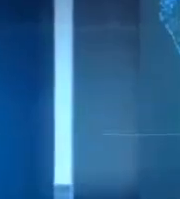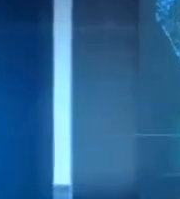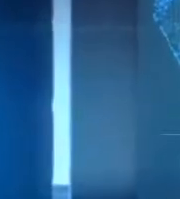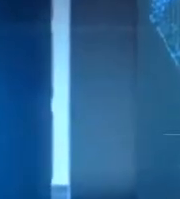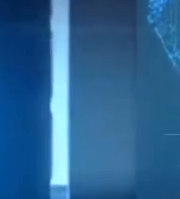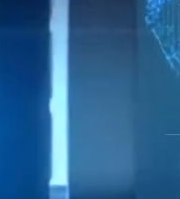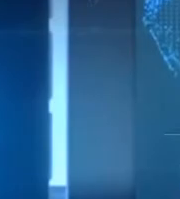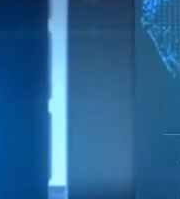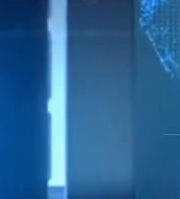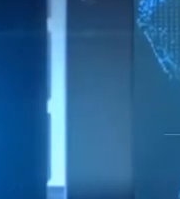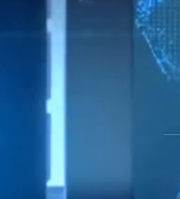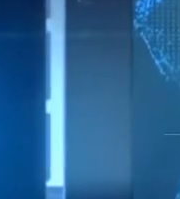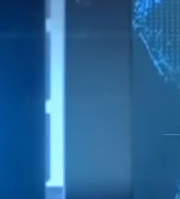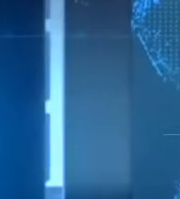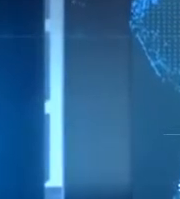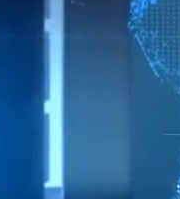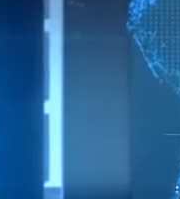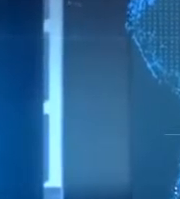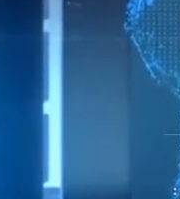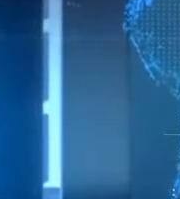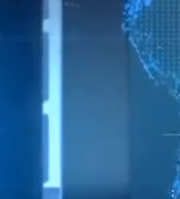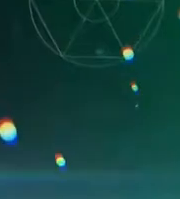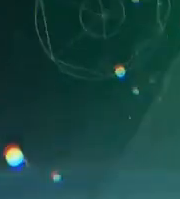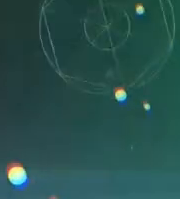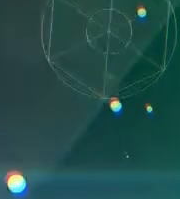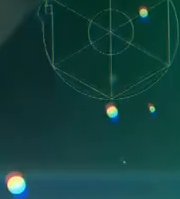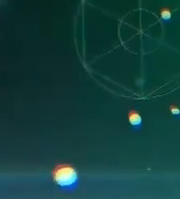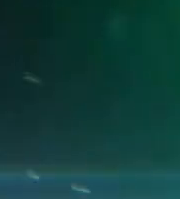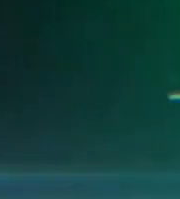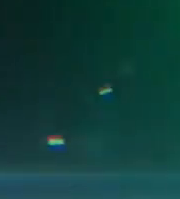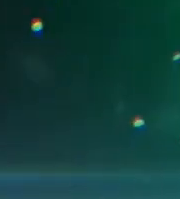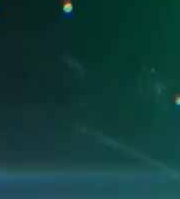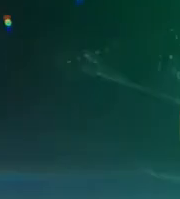Қасымжанұлы, Ерболат Антелов, Жетісу арнасы.